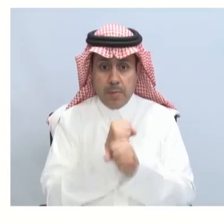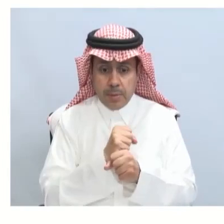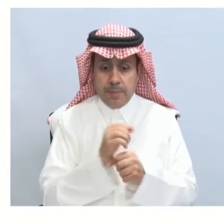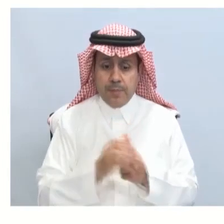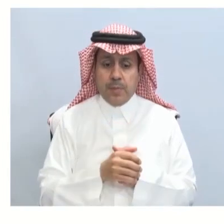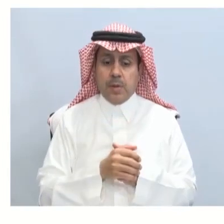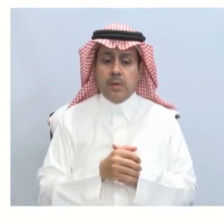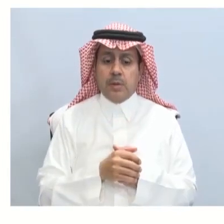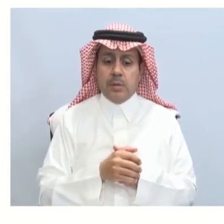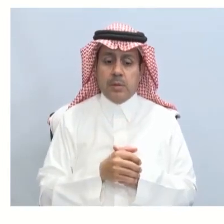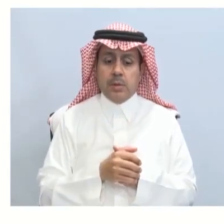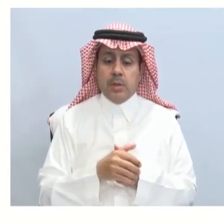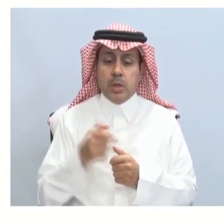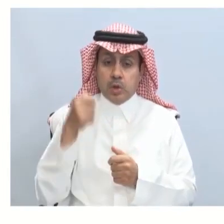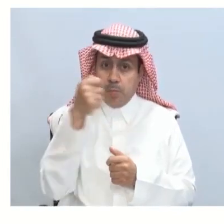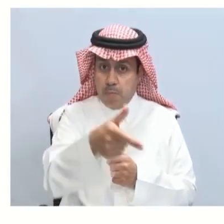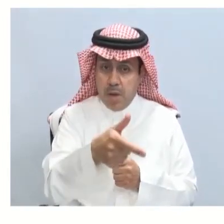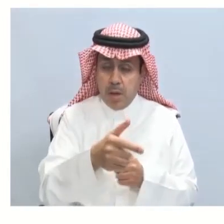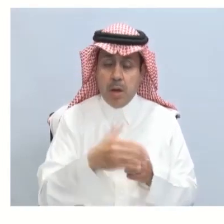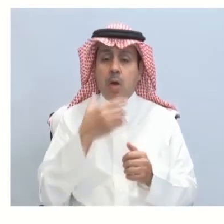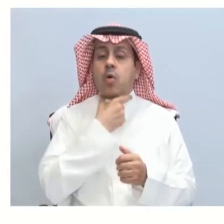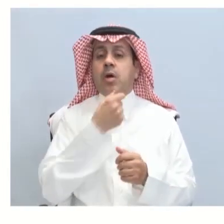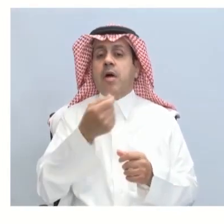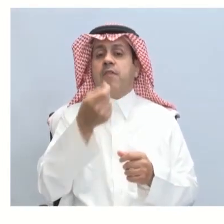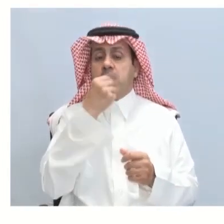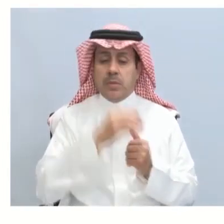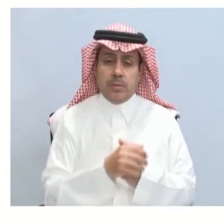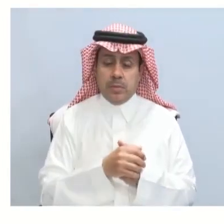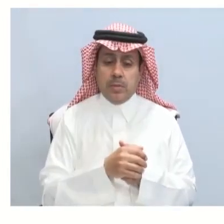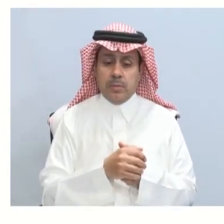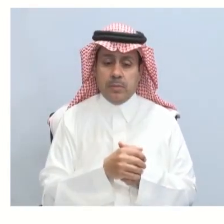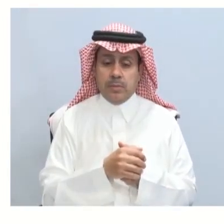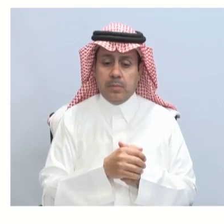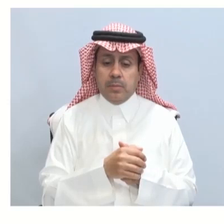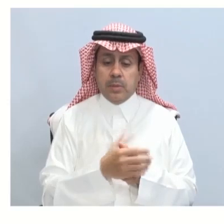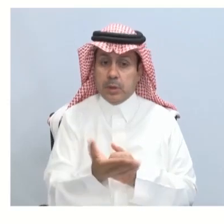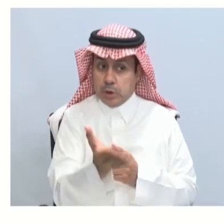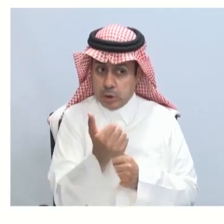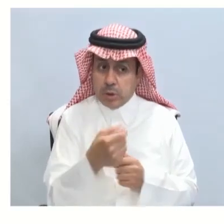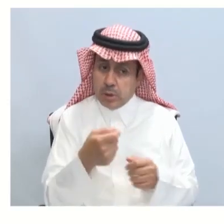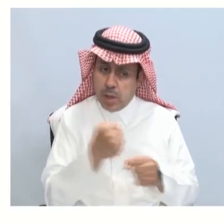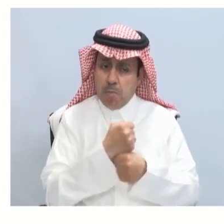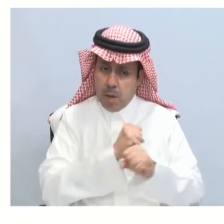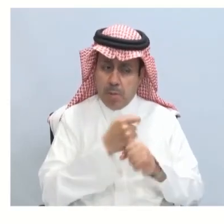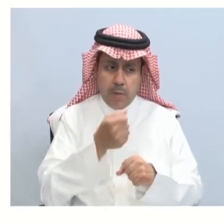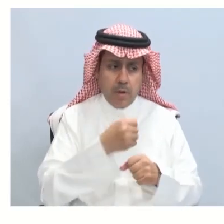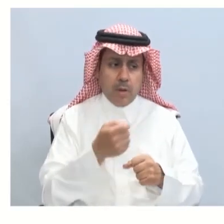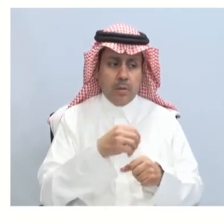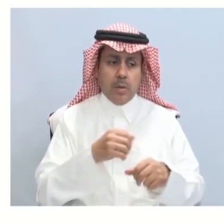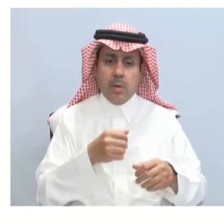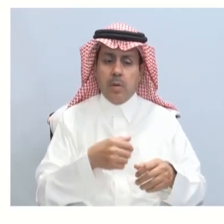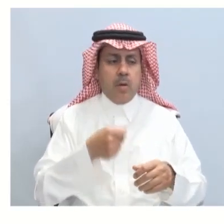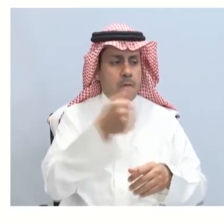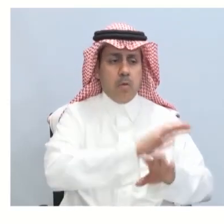ثم غدر ورجل باع حرا فاكل ثمنه ورجل استاجر جيرا فاستوفى